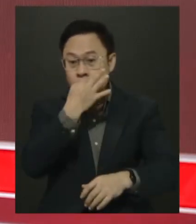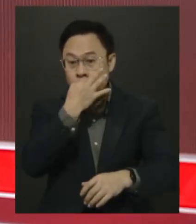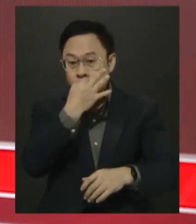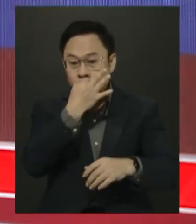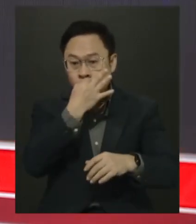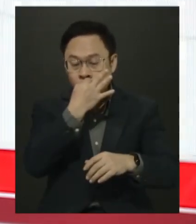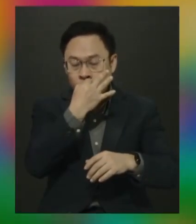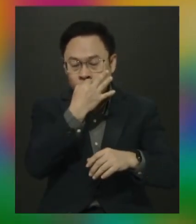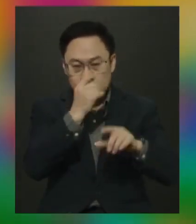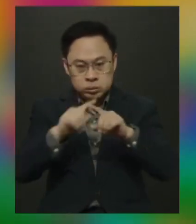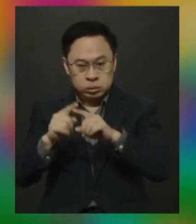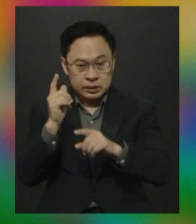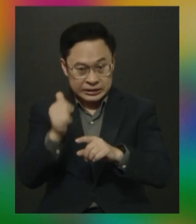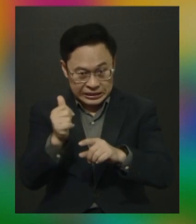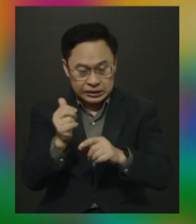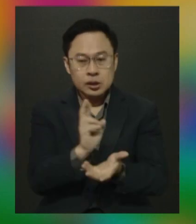คมนี้ครับ